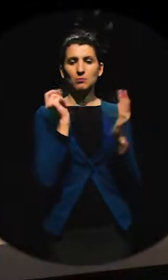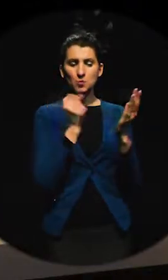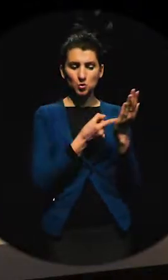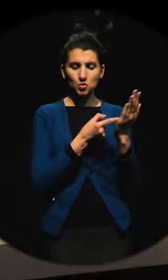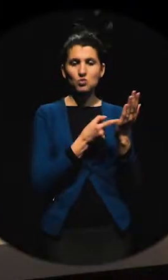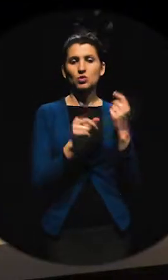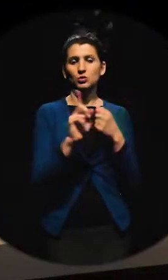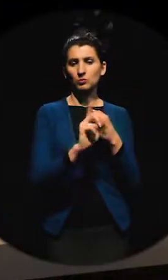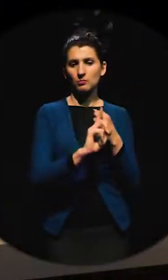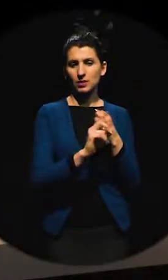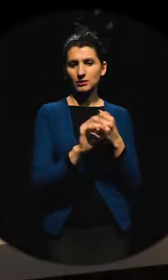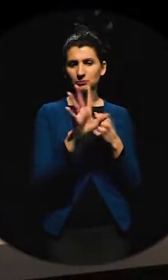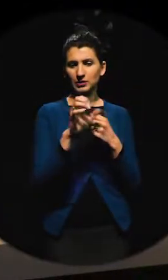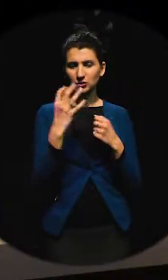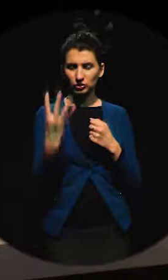dokumencie, który